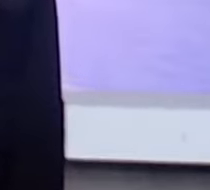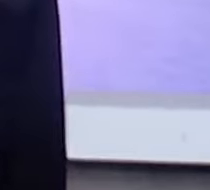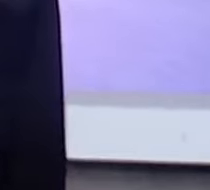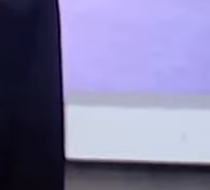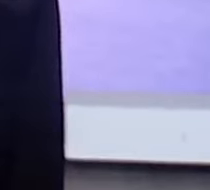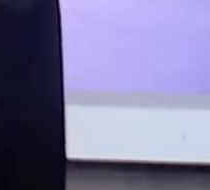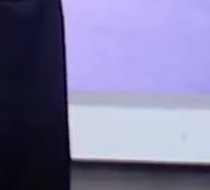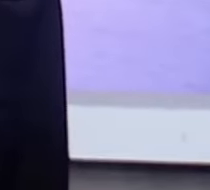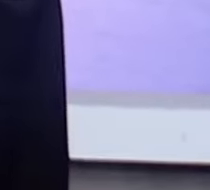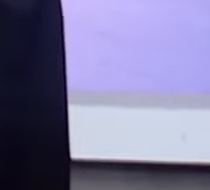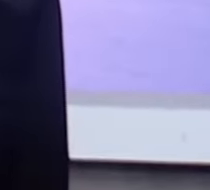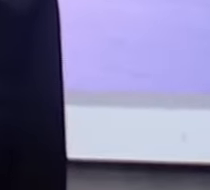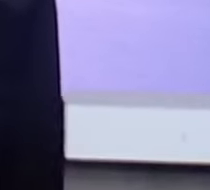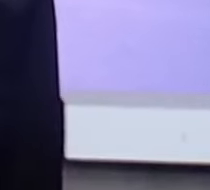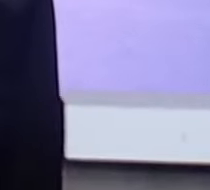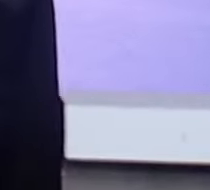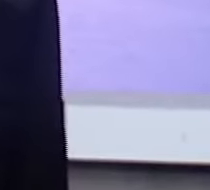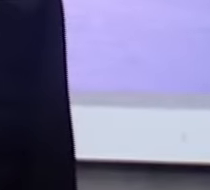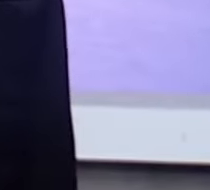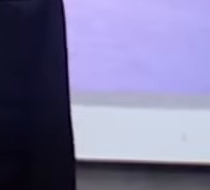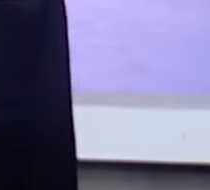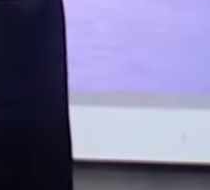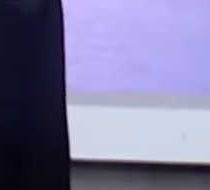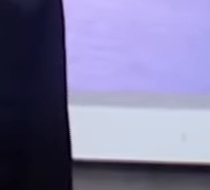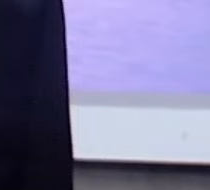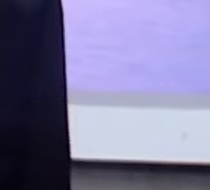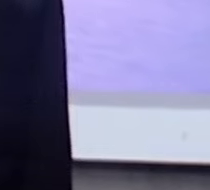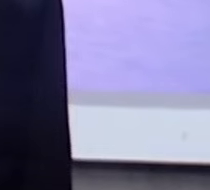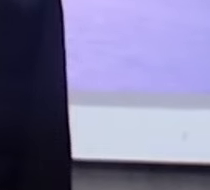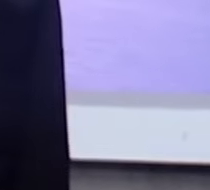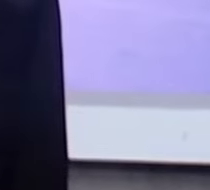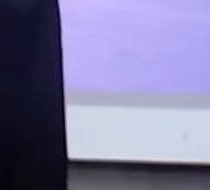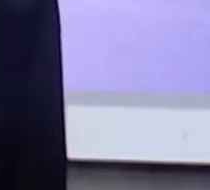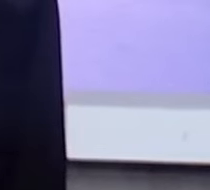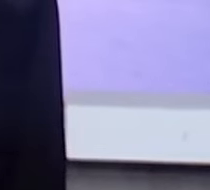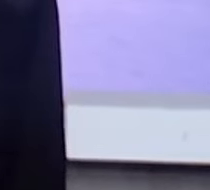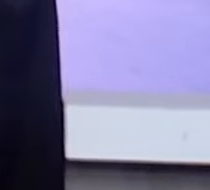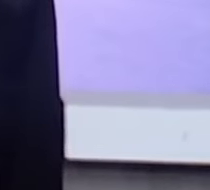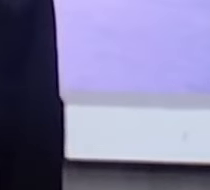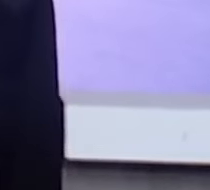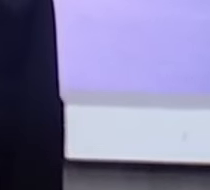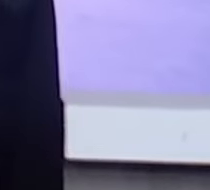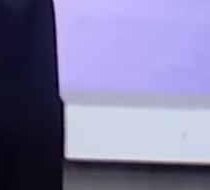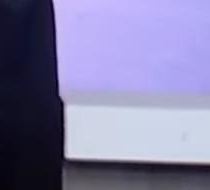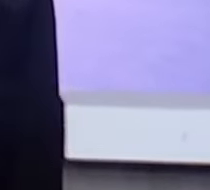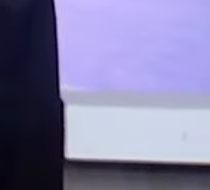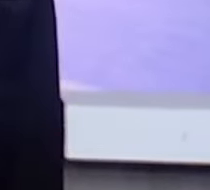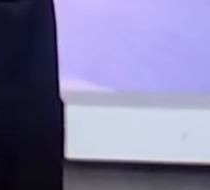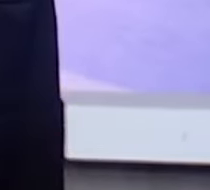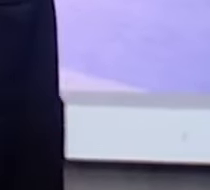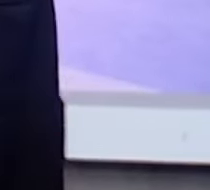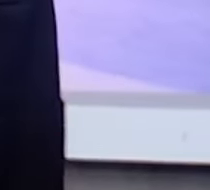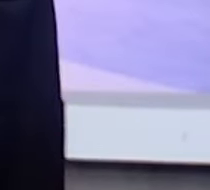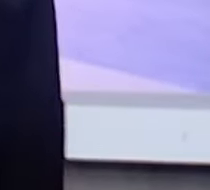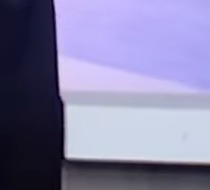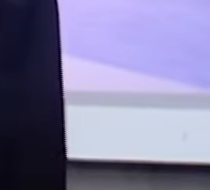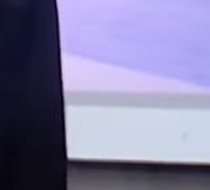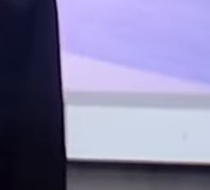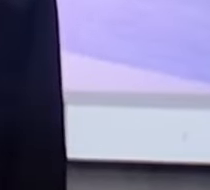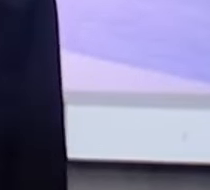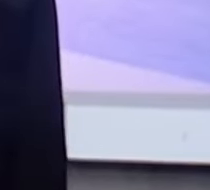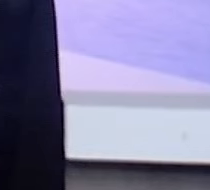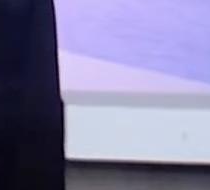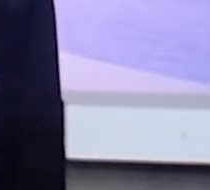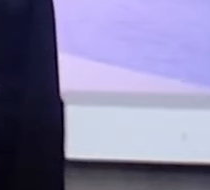Mga kapuso, sama-sama tayong maging saksi. Mag-subscribe sa GMA Integrated News sa YouTube at para sa mga kapuso abroad,